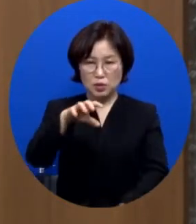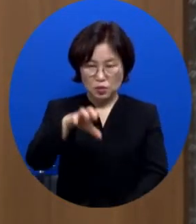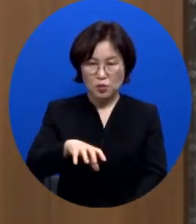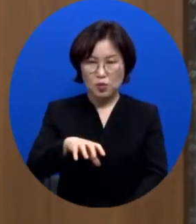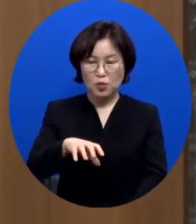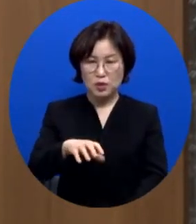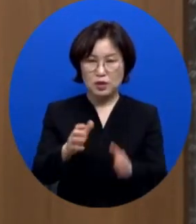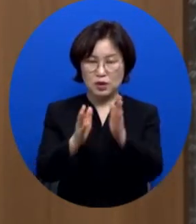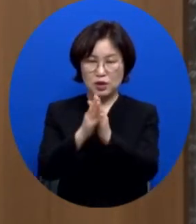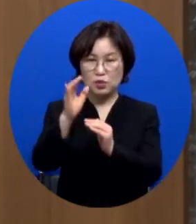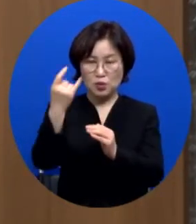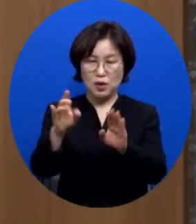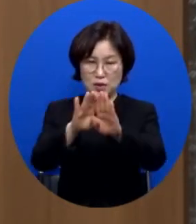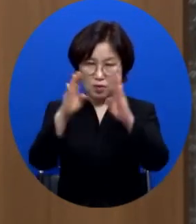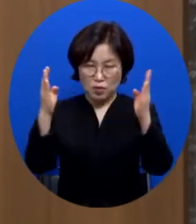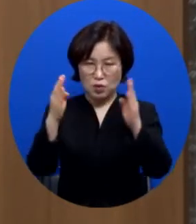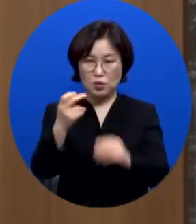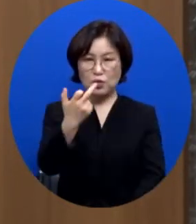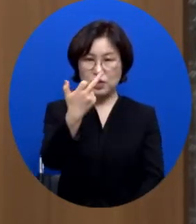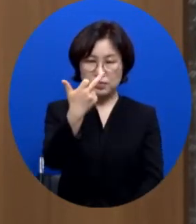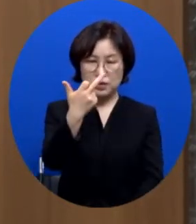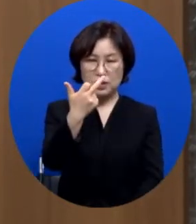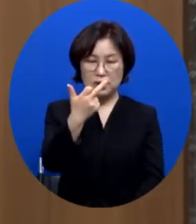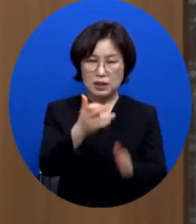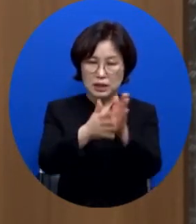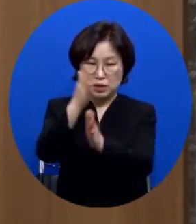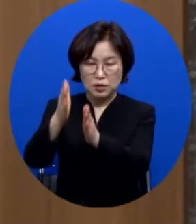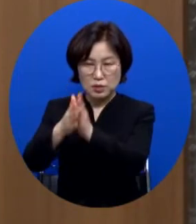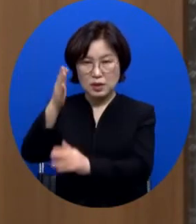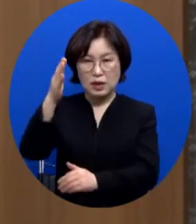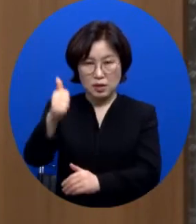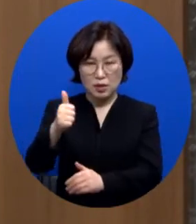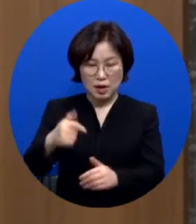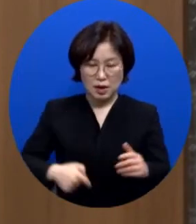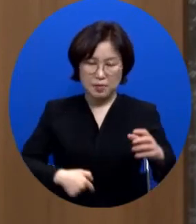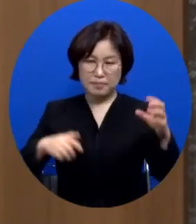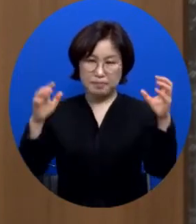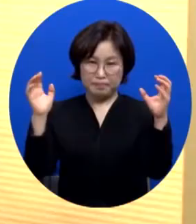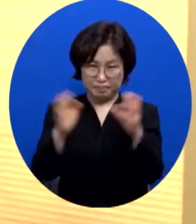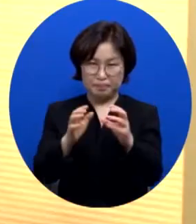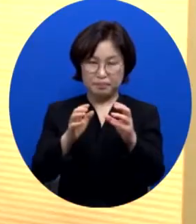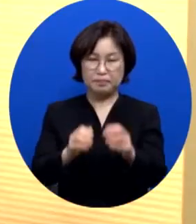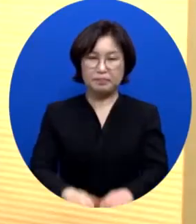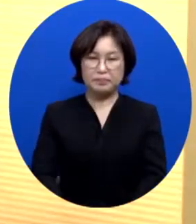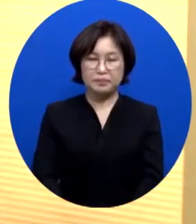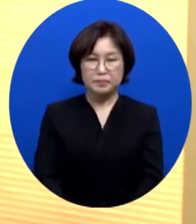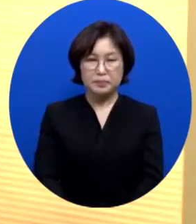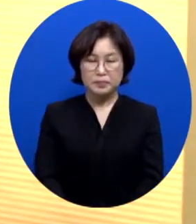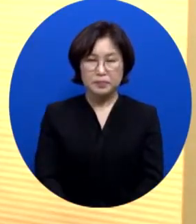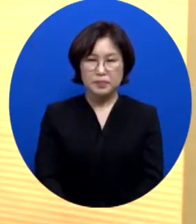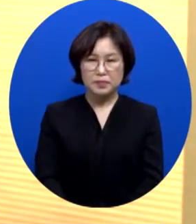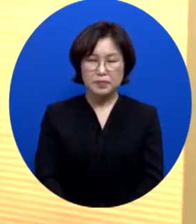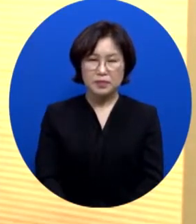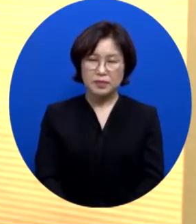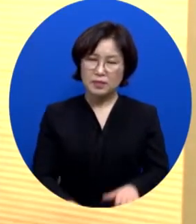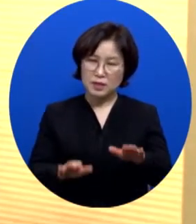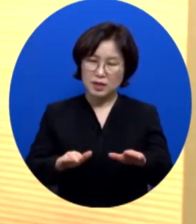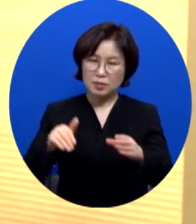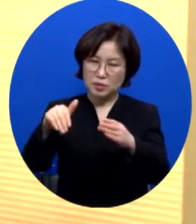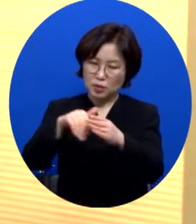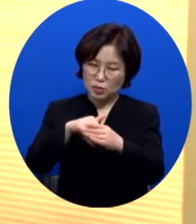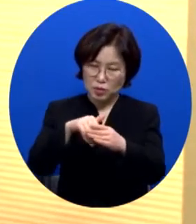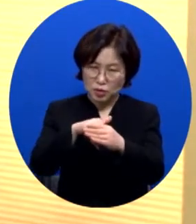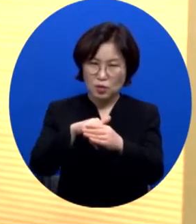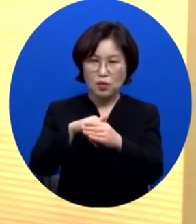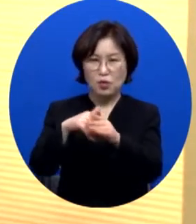주창을 했고 17개 광역시도 각 회장님들과 합의가 된 것입니다. 시기가 시기인 만큼